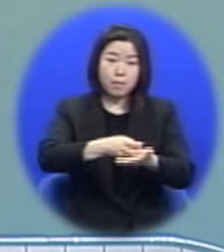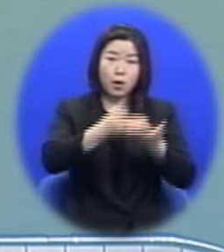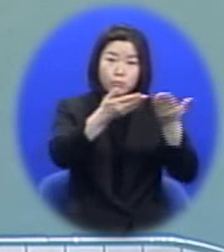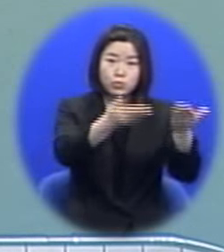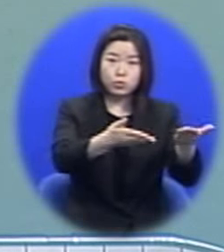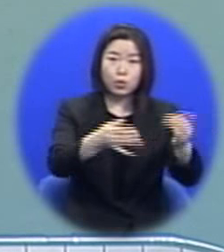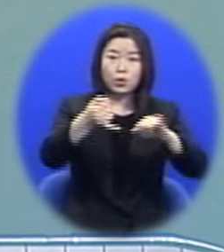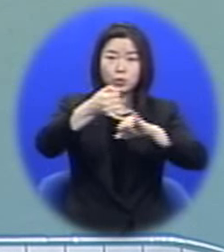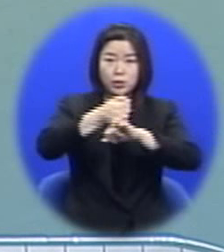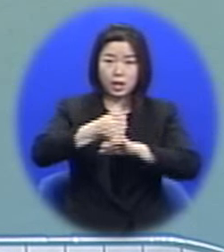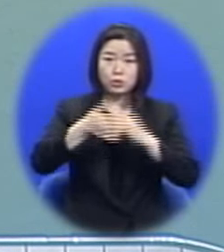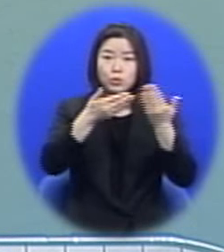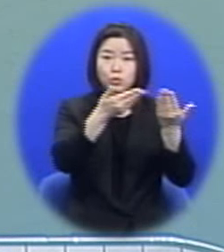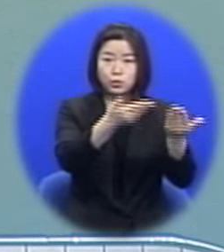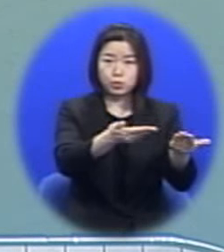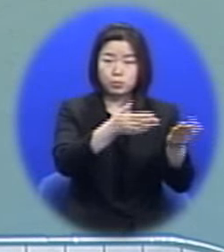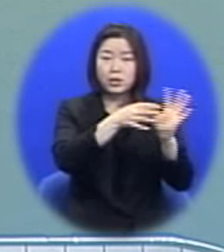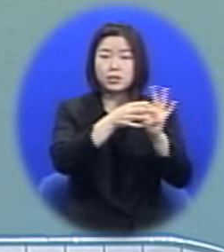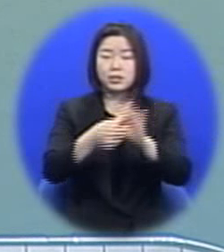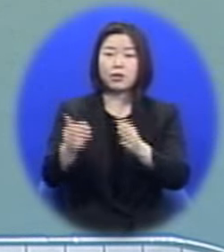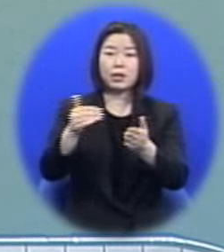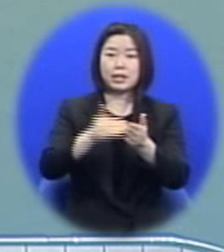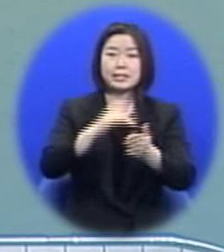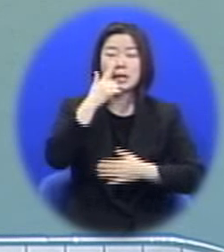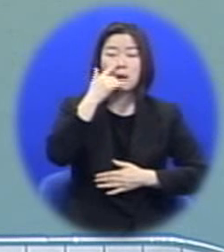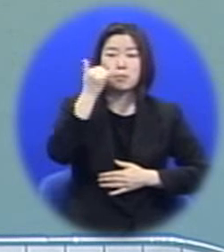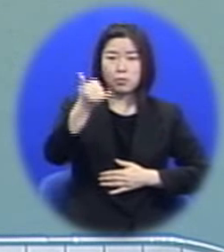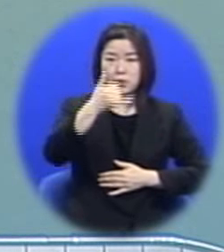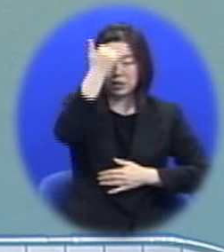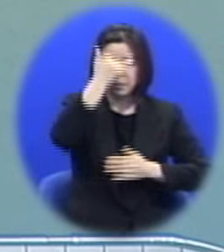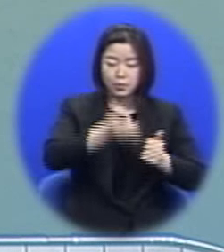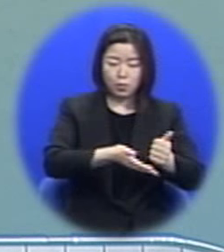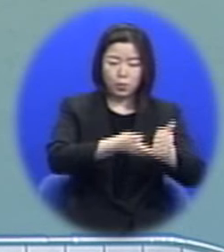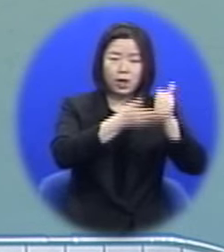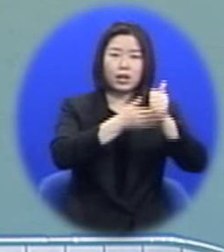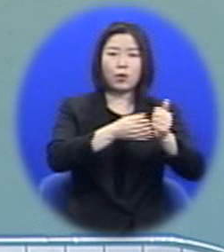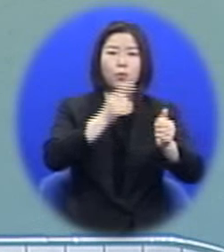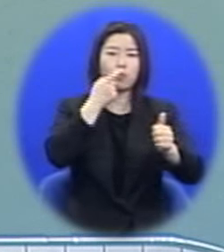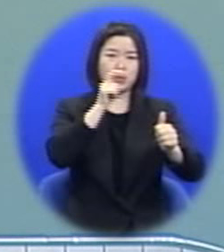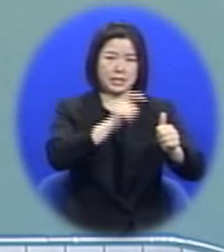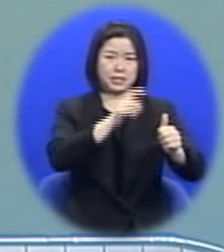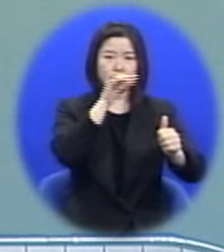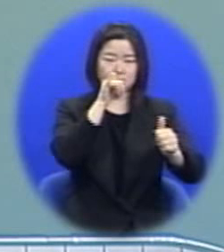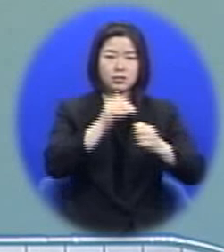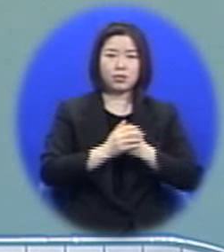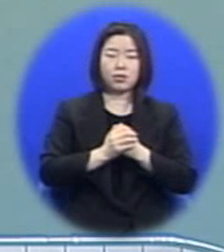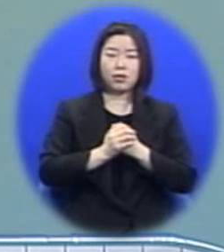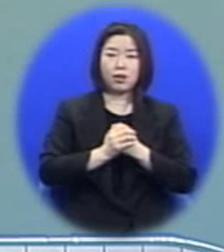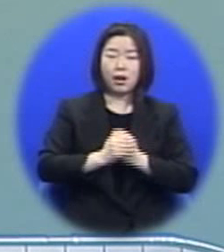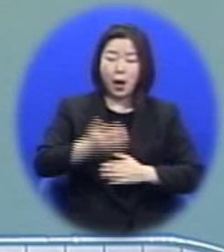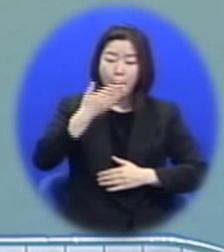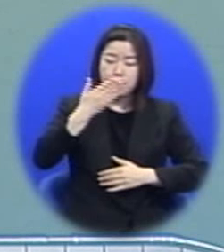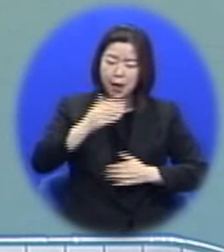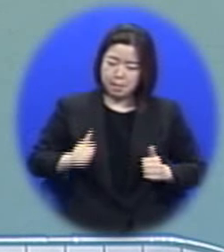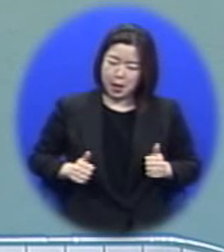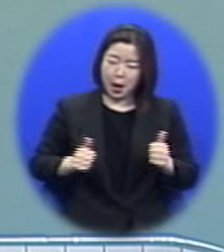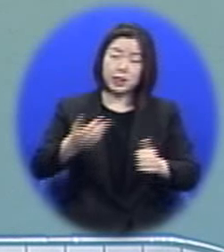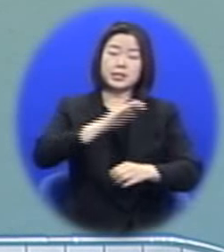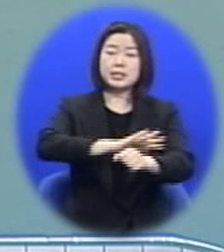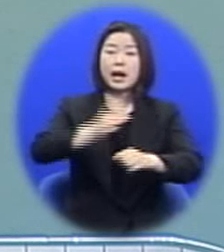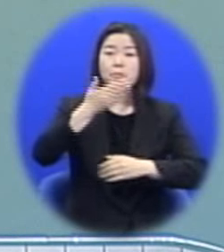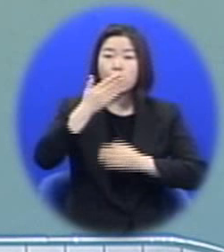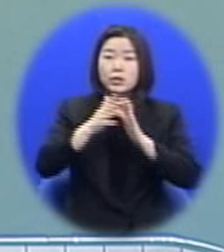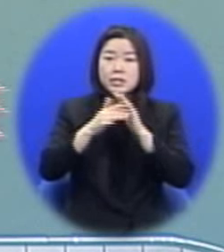약속을 주시면서까지 부모님을 공경하라고 한 겁니다. 밥을 열심히 잘 먹는 사람에게